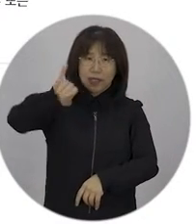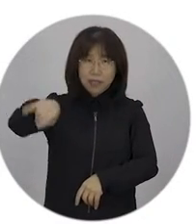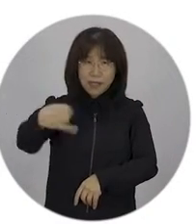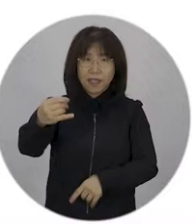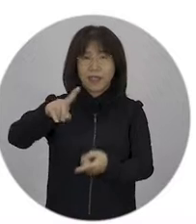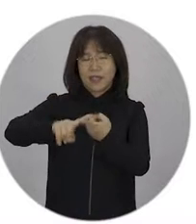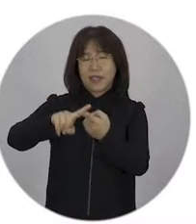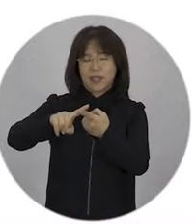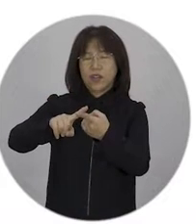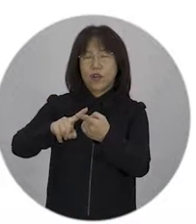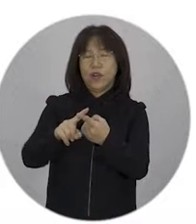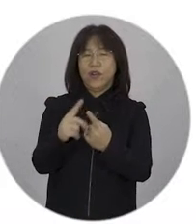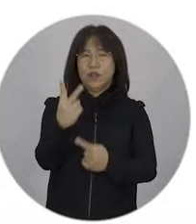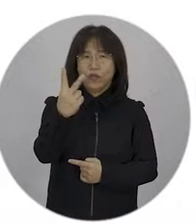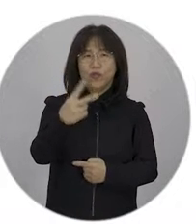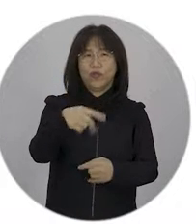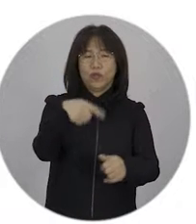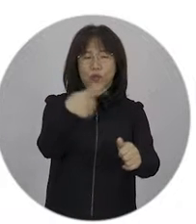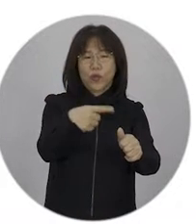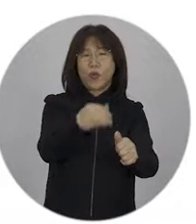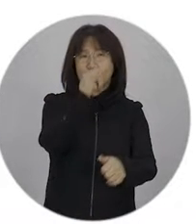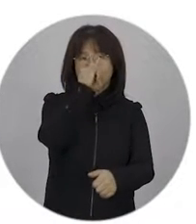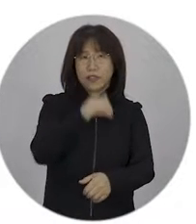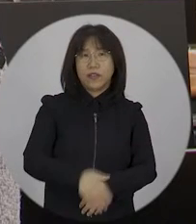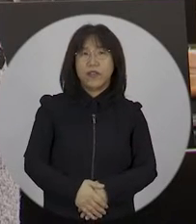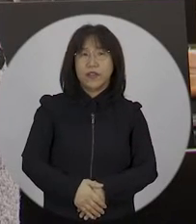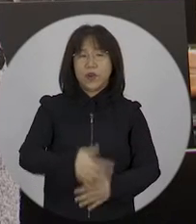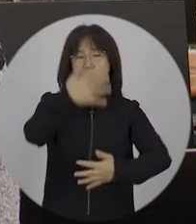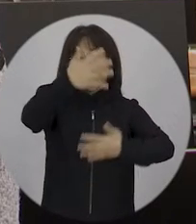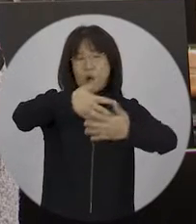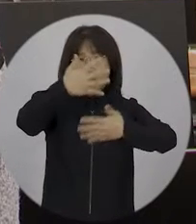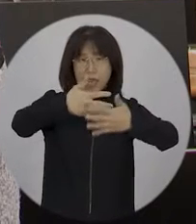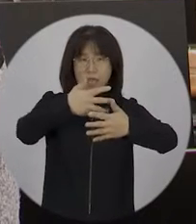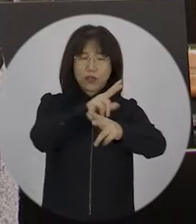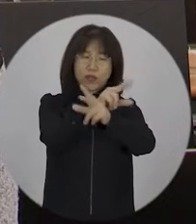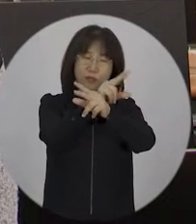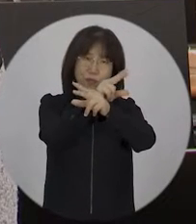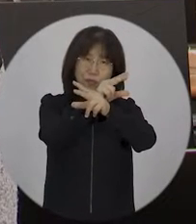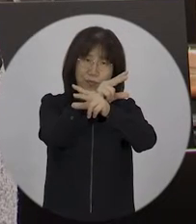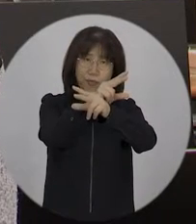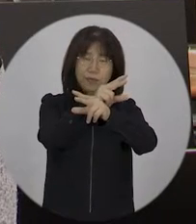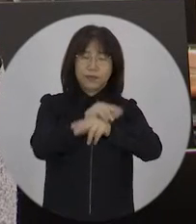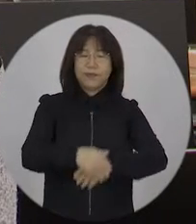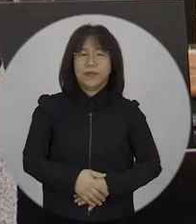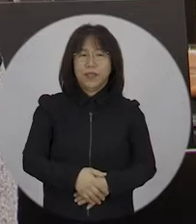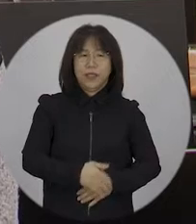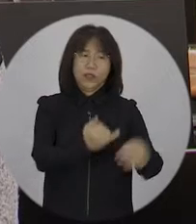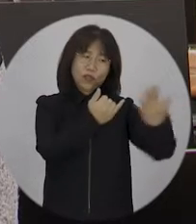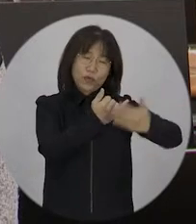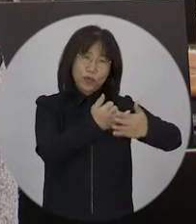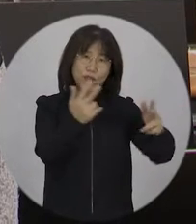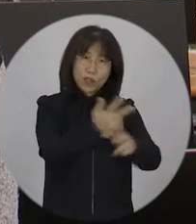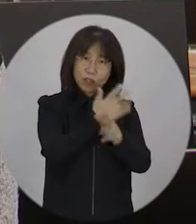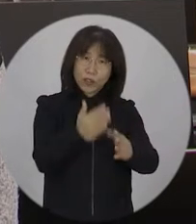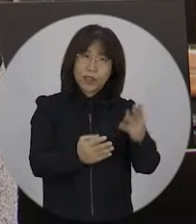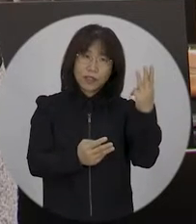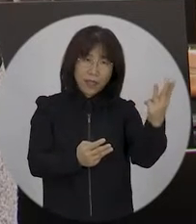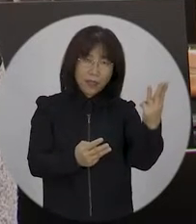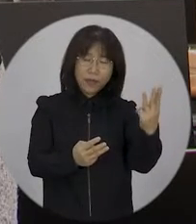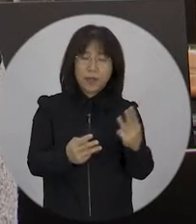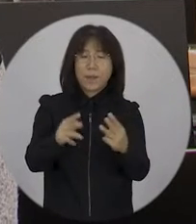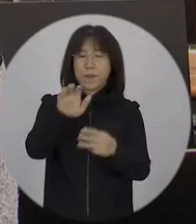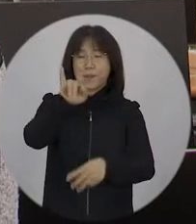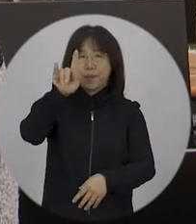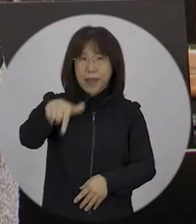교육도 준비됐습니다. 두 교육 모두 화상회의 플랫폼 줌을 활용해 진행되며 유튜브 강좌는 주